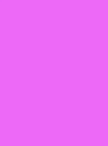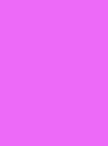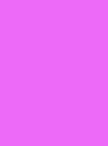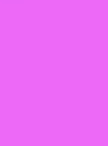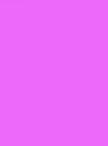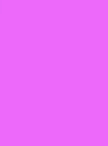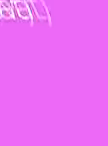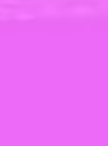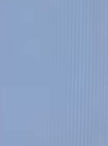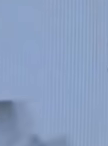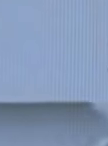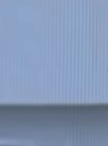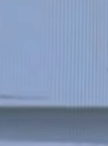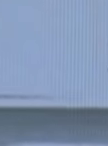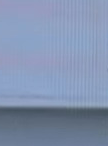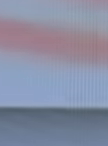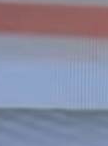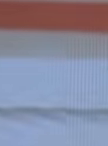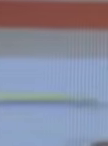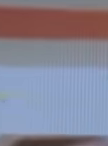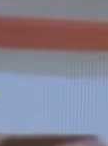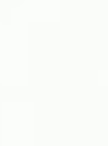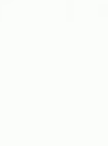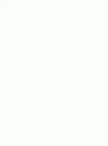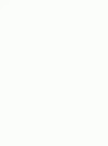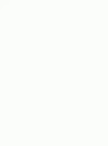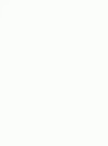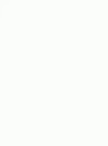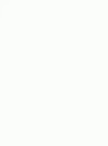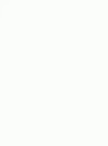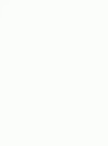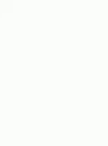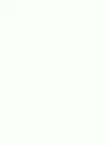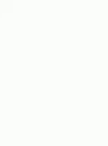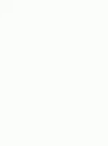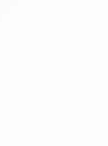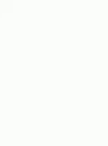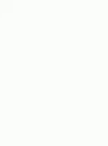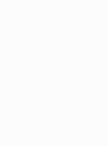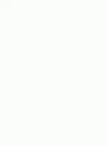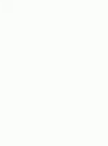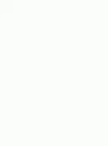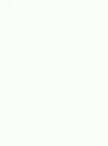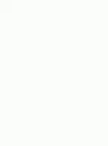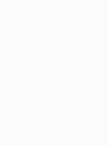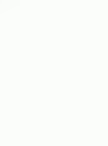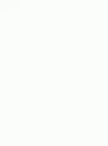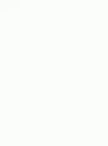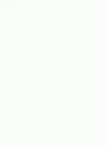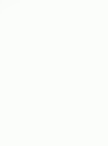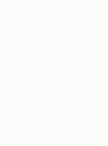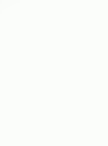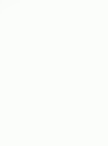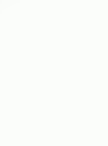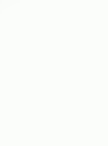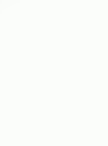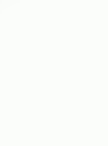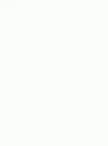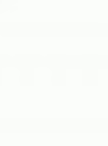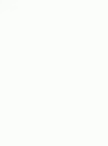anda patuhi ketika berada di sana. Seperti menunggu giliran untuk menggunakan kemudahan surau dan menunggu giliran untuk makan di ruang